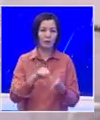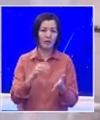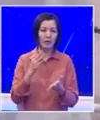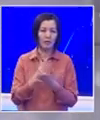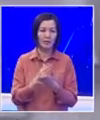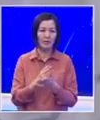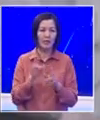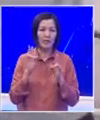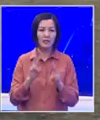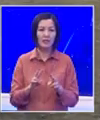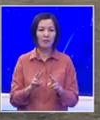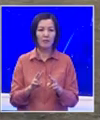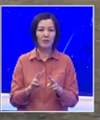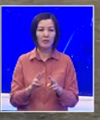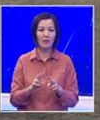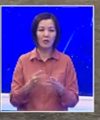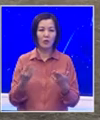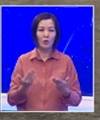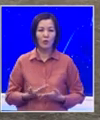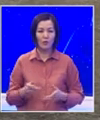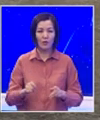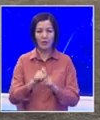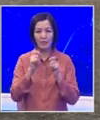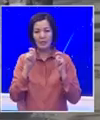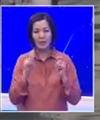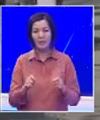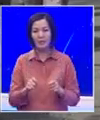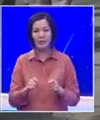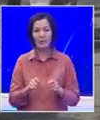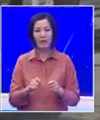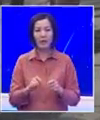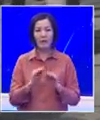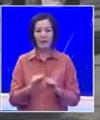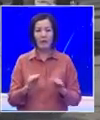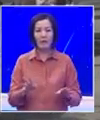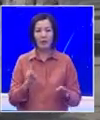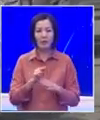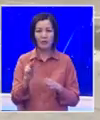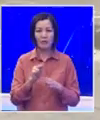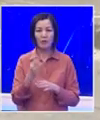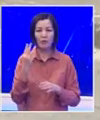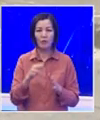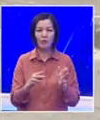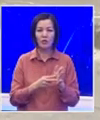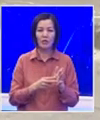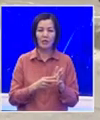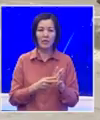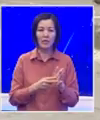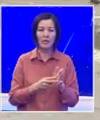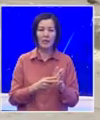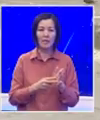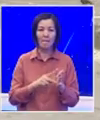қатысады. Дегенмен Жауқаштыда өмір есігін ашып, осындағы балалар үйінде тәрбиеленіп жатқан 37 нәрестенің